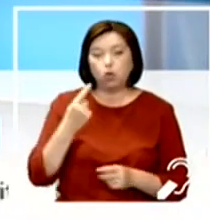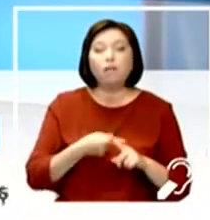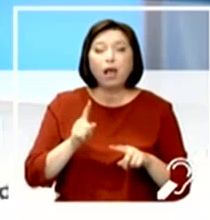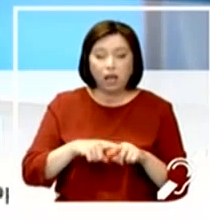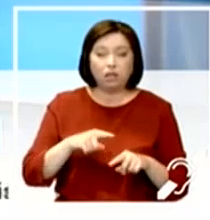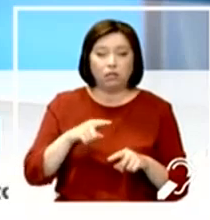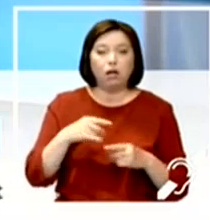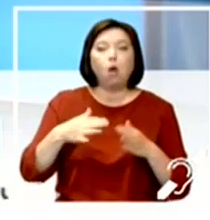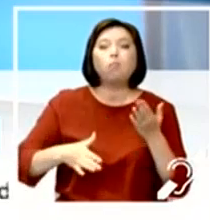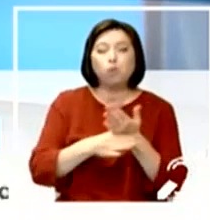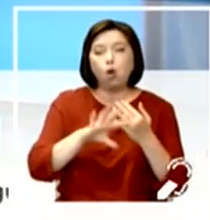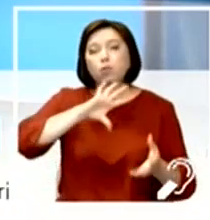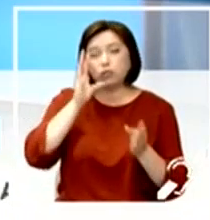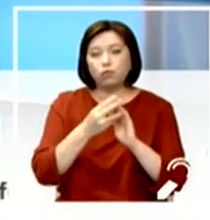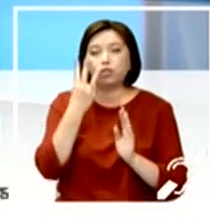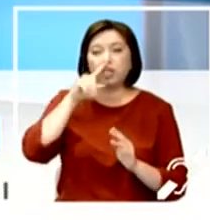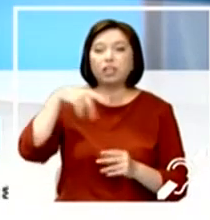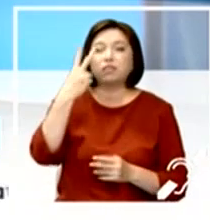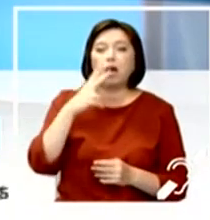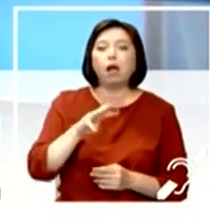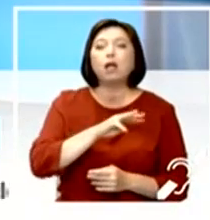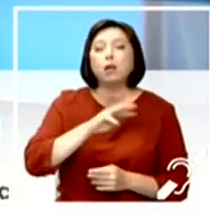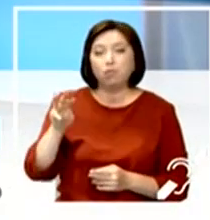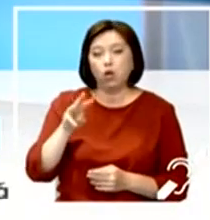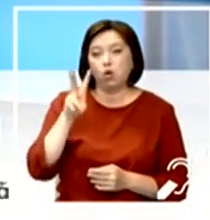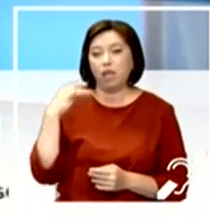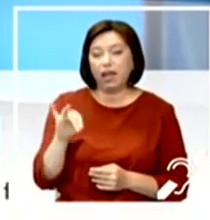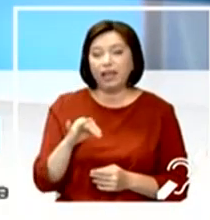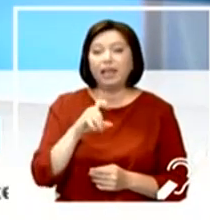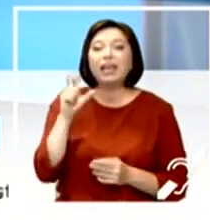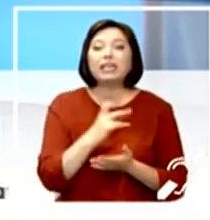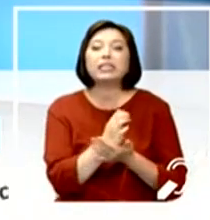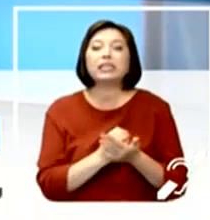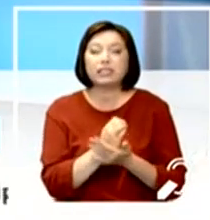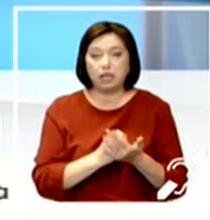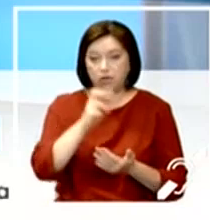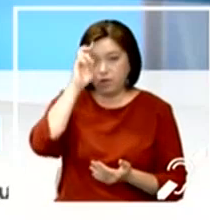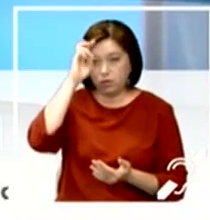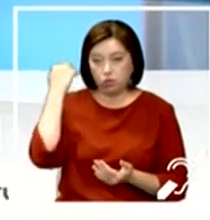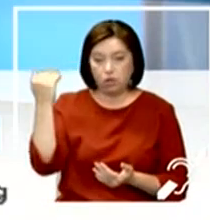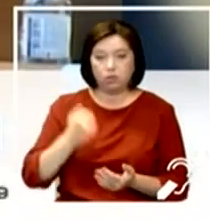vorba despre un lot de produse în valoare de 3,2 milioane de lei din rezerva de stat.